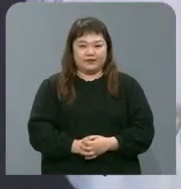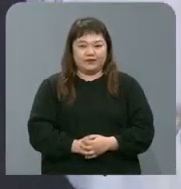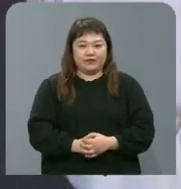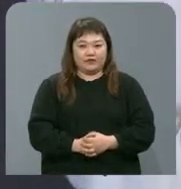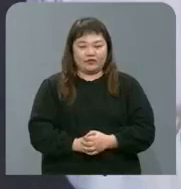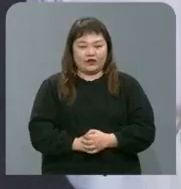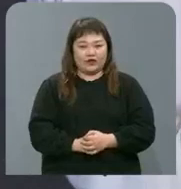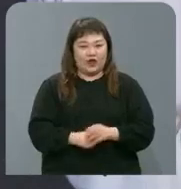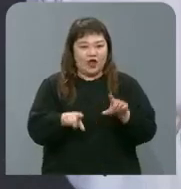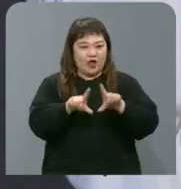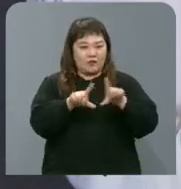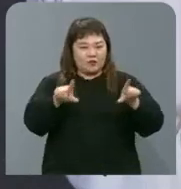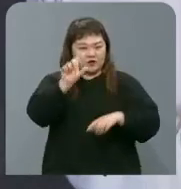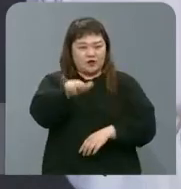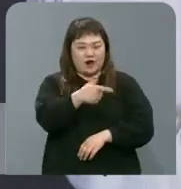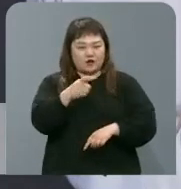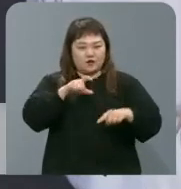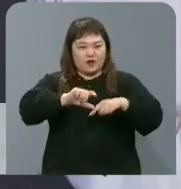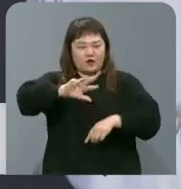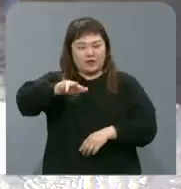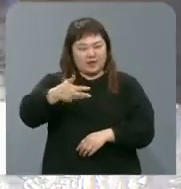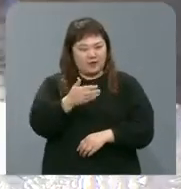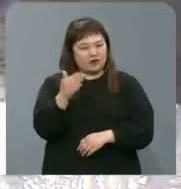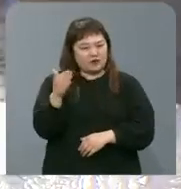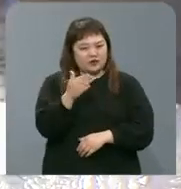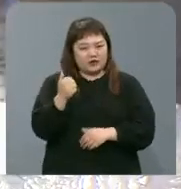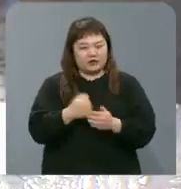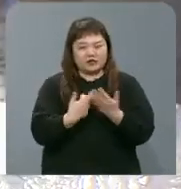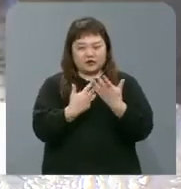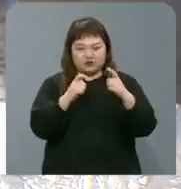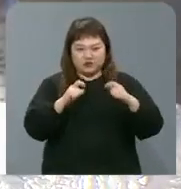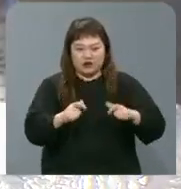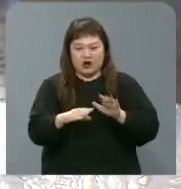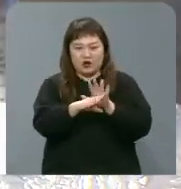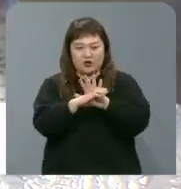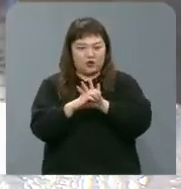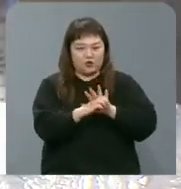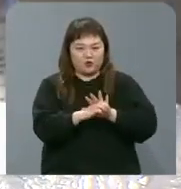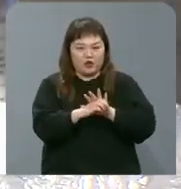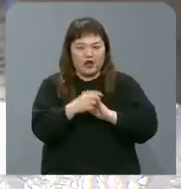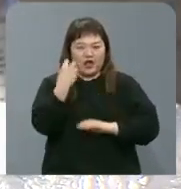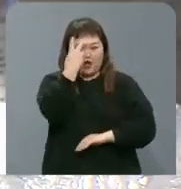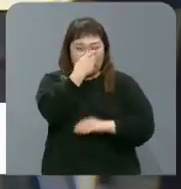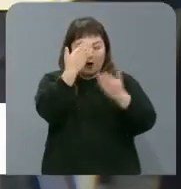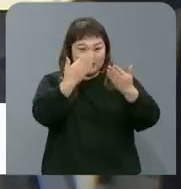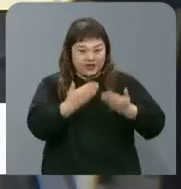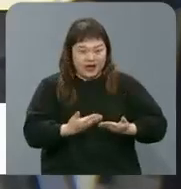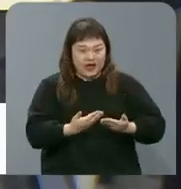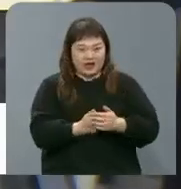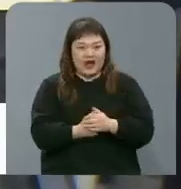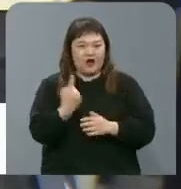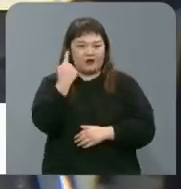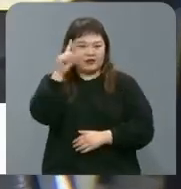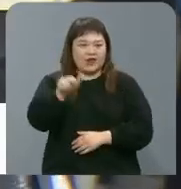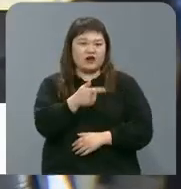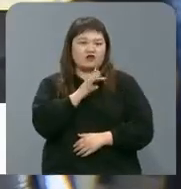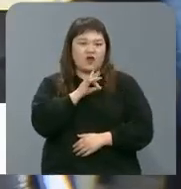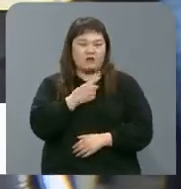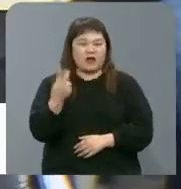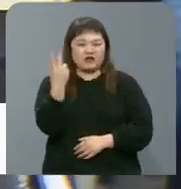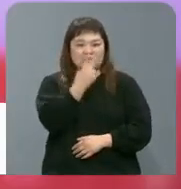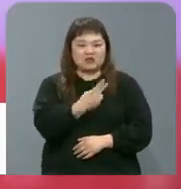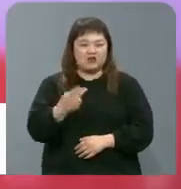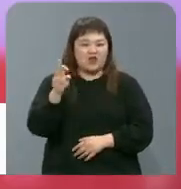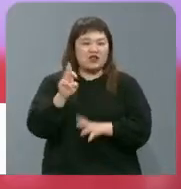평소 하루 평균 800명 때 수 중이었던 제주지역 콜은 알구 진단 검사 건수가 어제 하루에만 2000